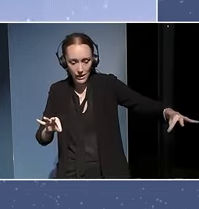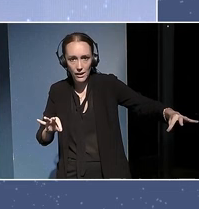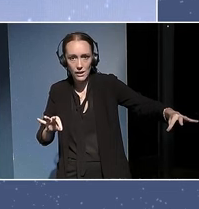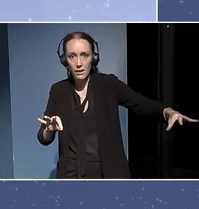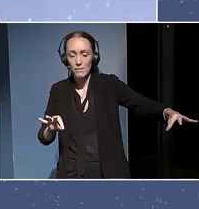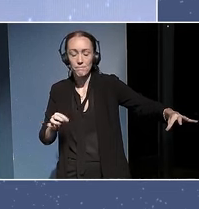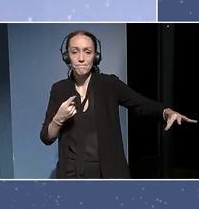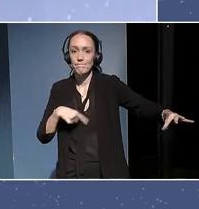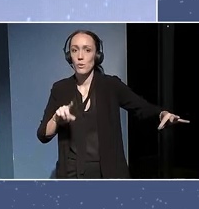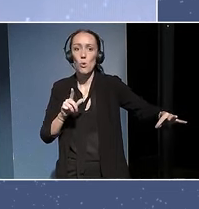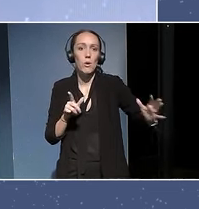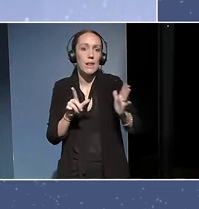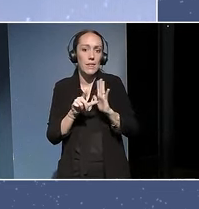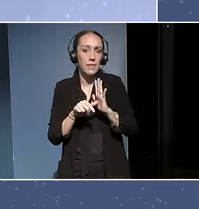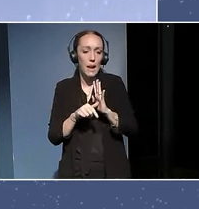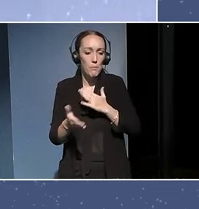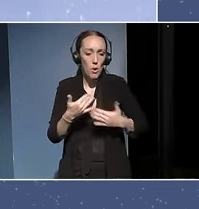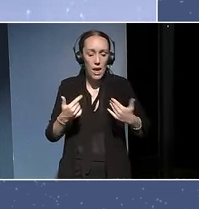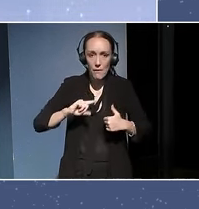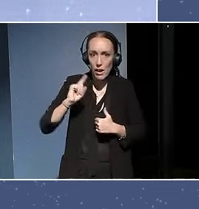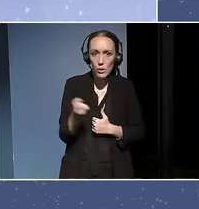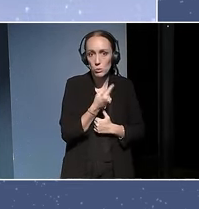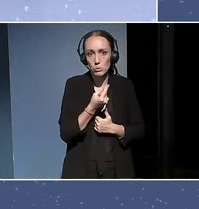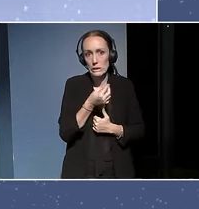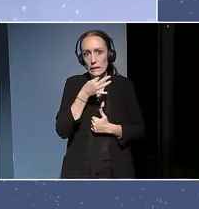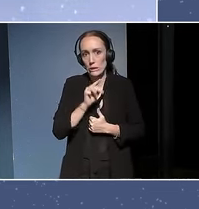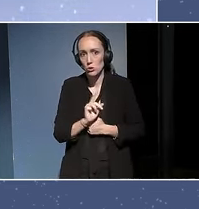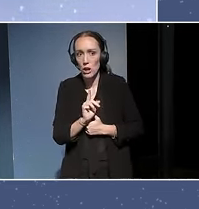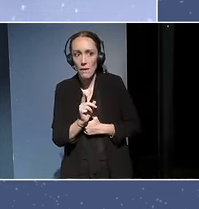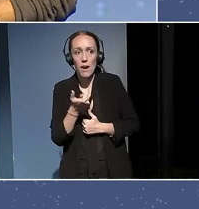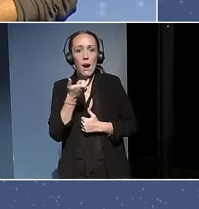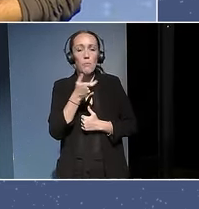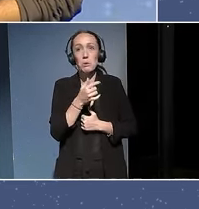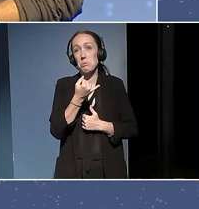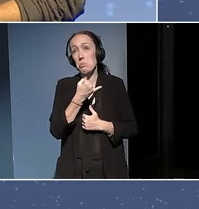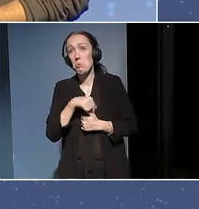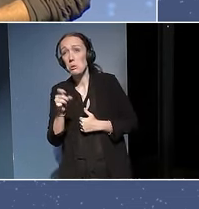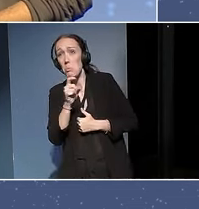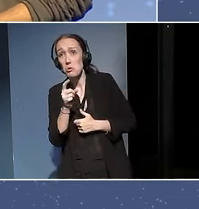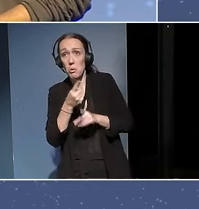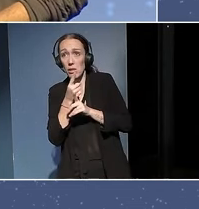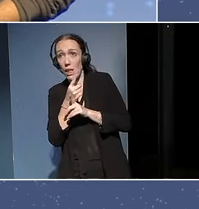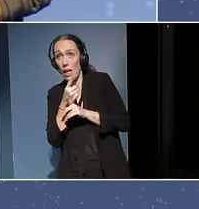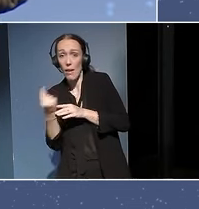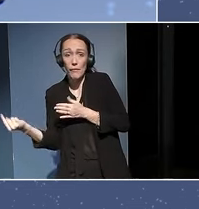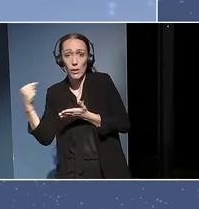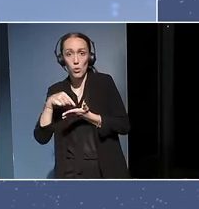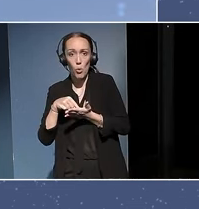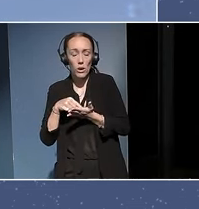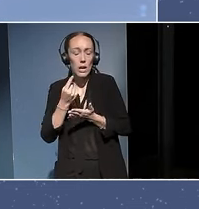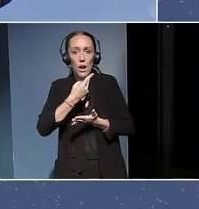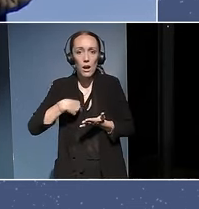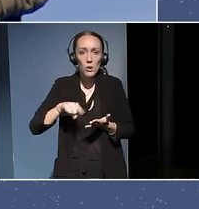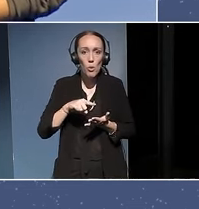non avevamo il tempo di sbanc Carla perché ovviamente era l'ultimo giorno di quell'anno lì o il penultimo penultimo allora abbiamo cominciato a